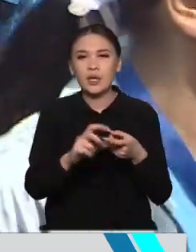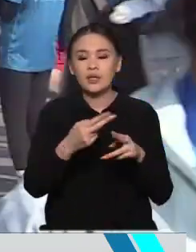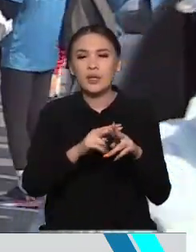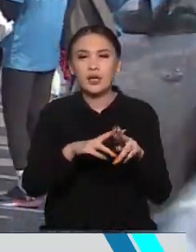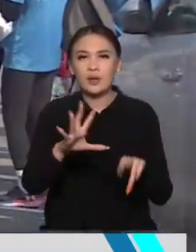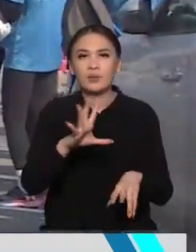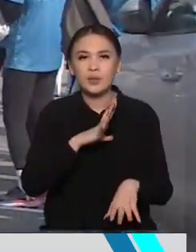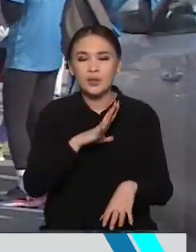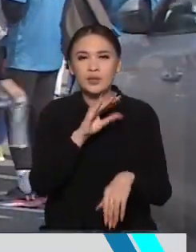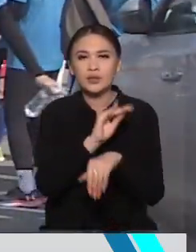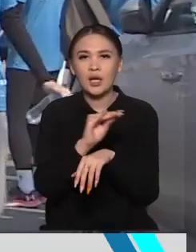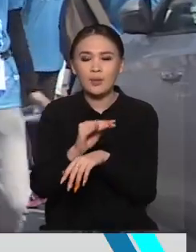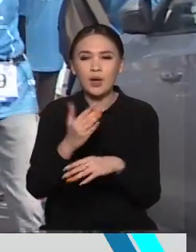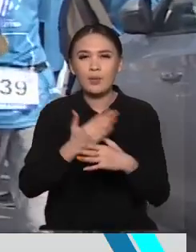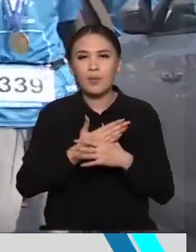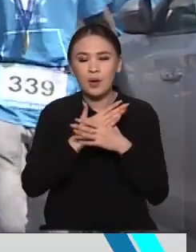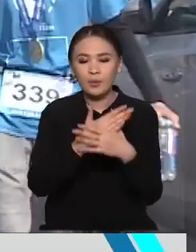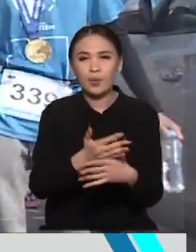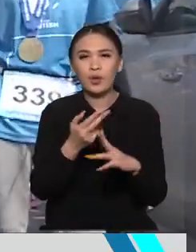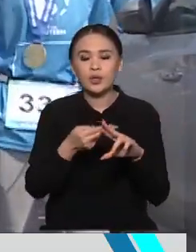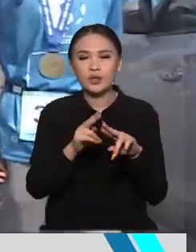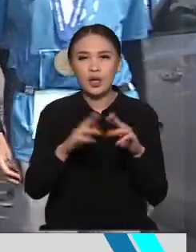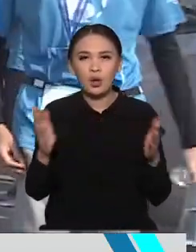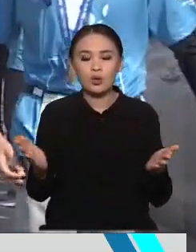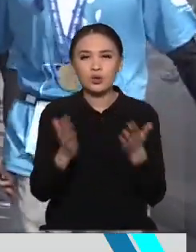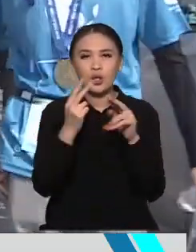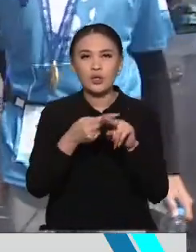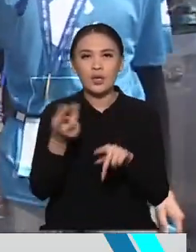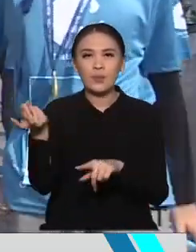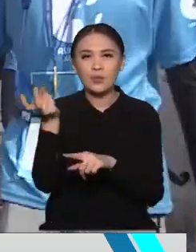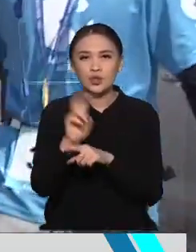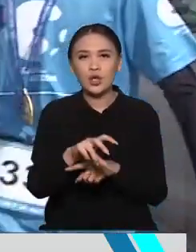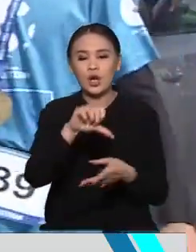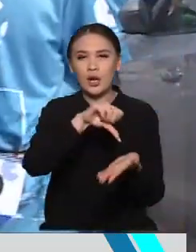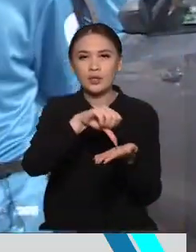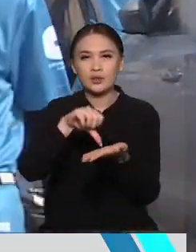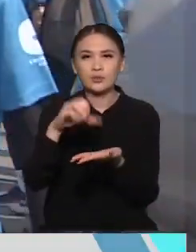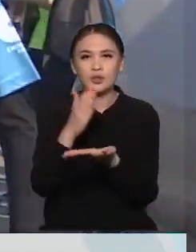демеу көрсетіп, қолдау көрсетіп, осында келіп іс-шараға қатысып жатыр.